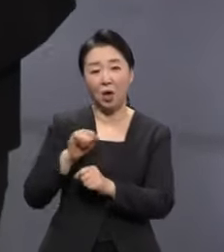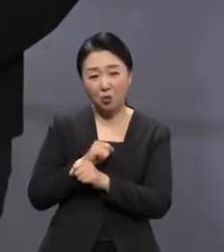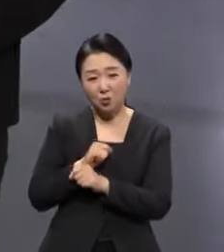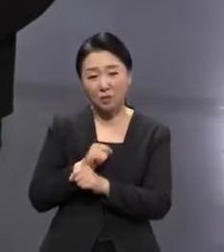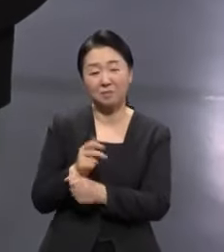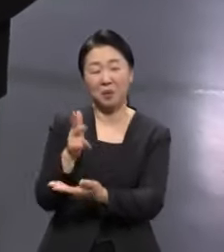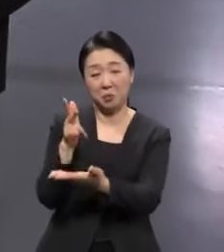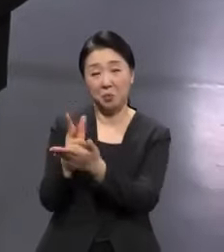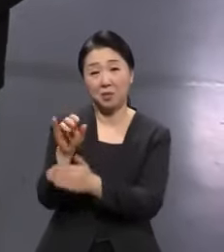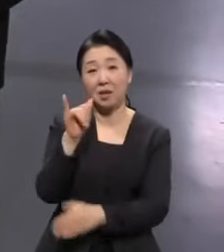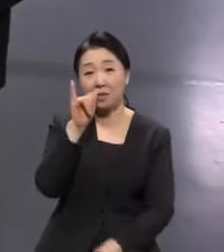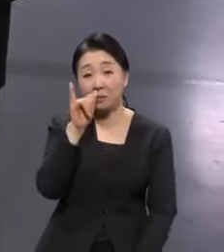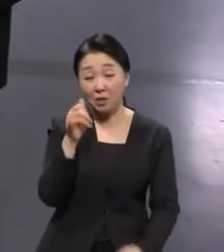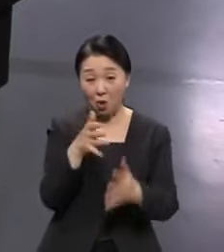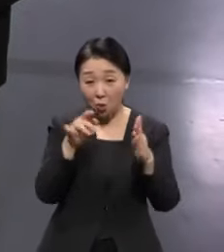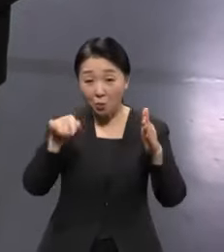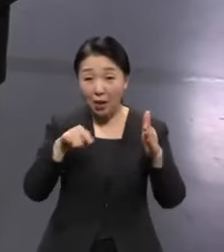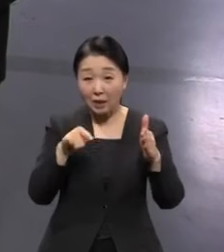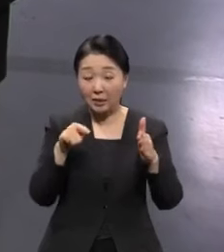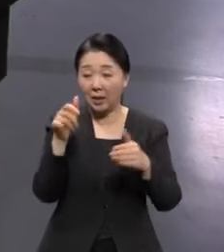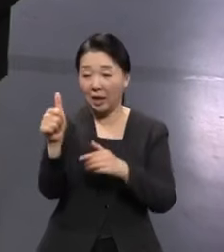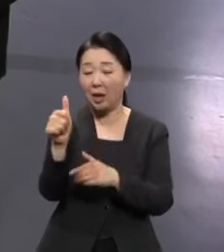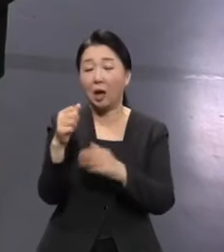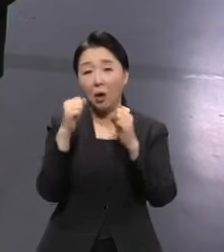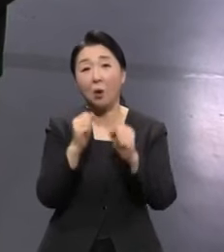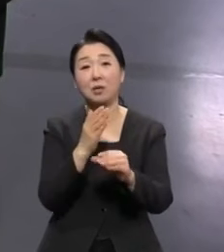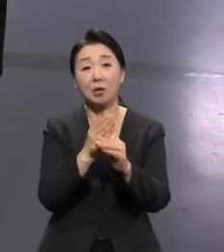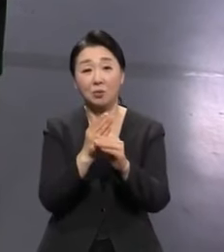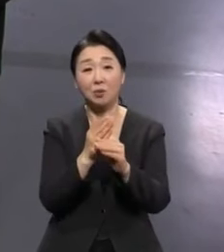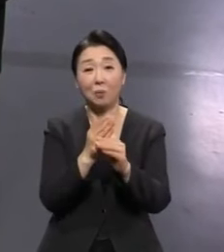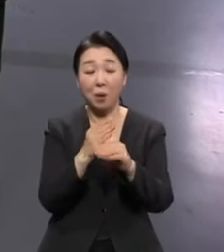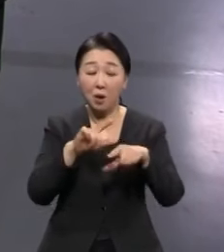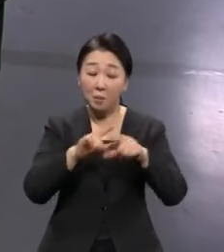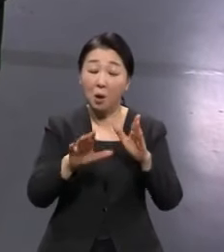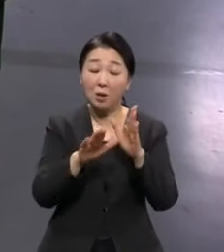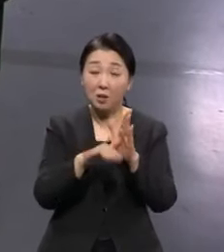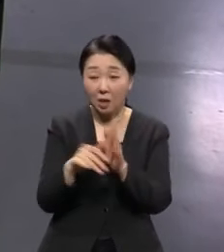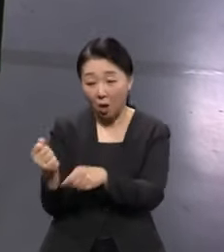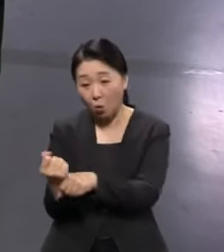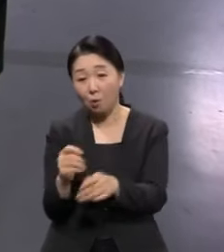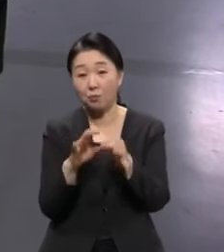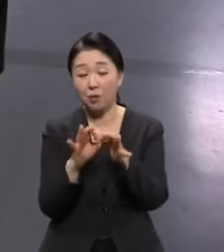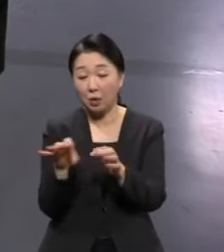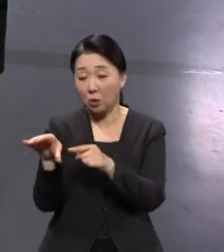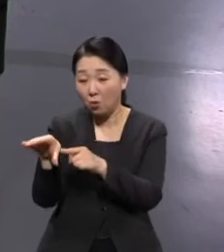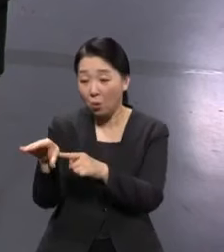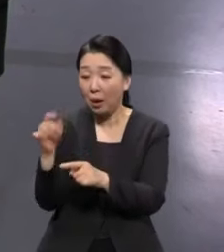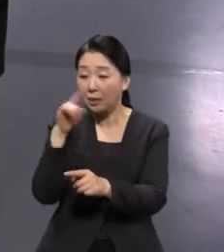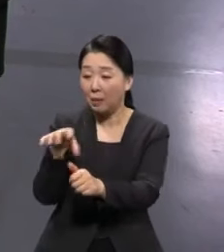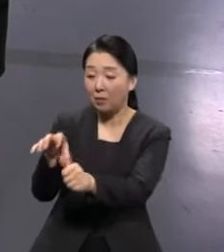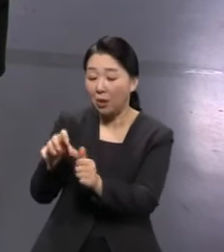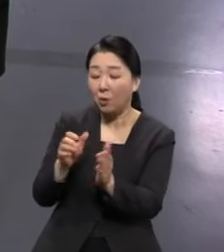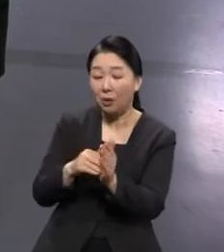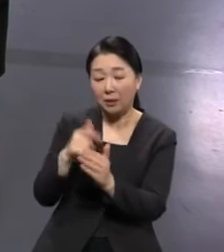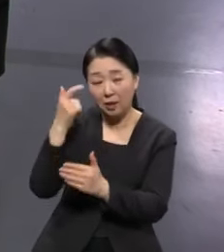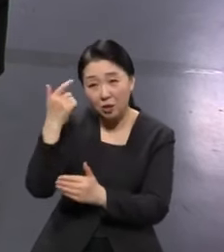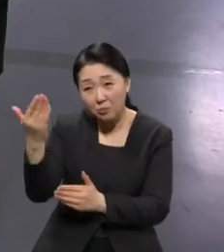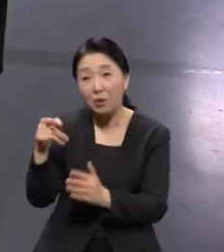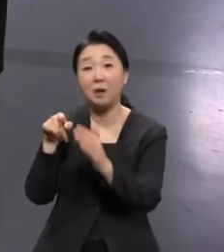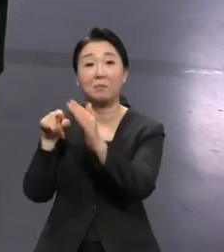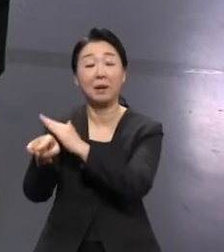있습니다이 건물 안에 김원장이 있다는 건데요 JTBC 평일 골프 의욕과 관용차 용 의혹에 대해 직접 질문하러